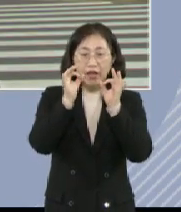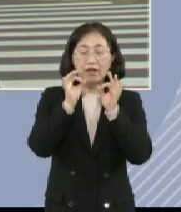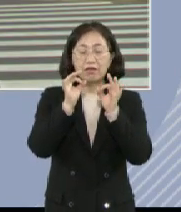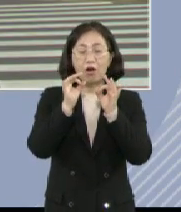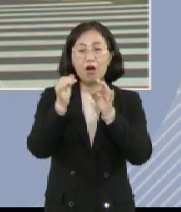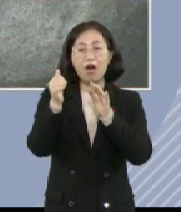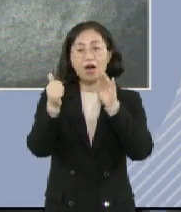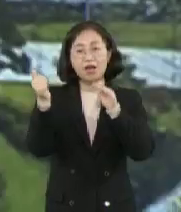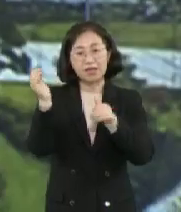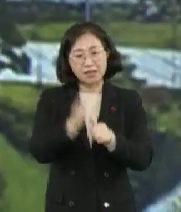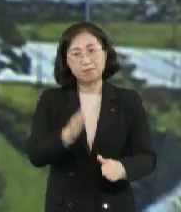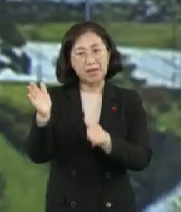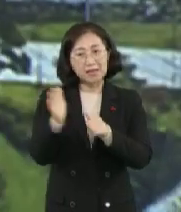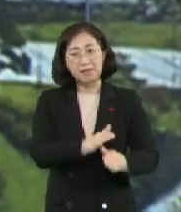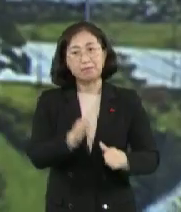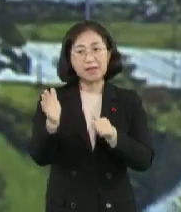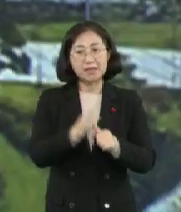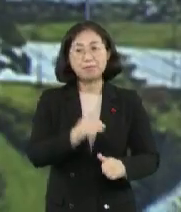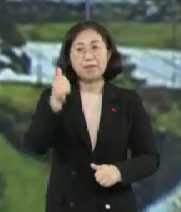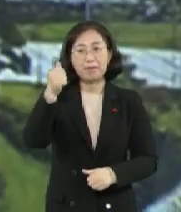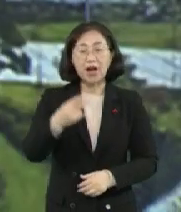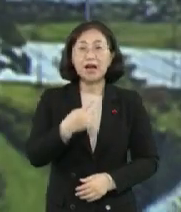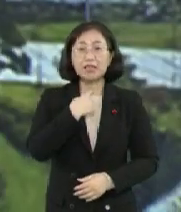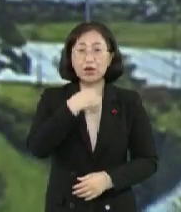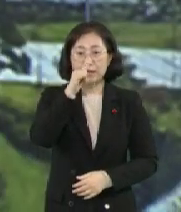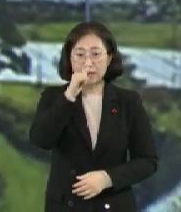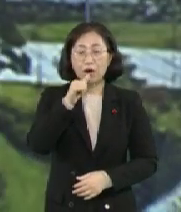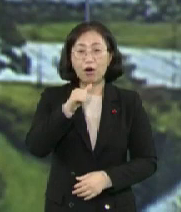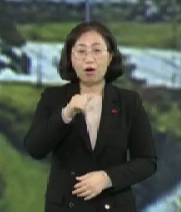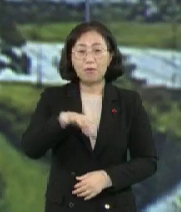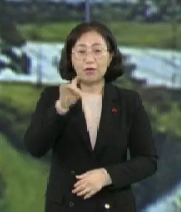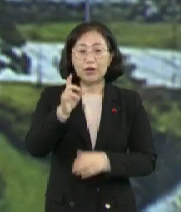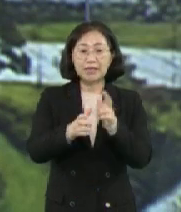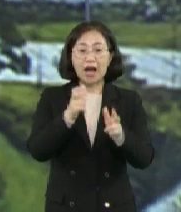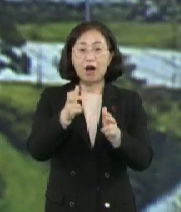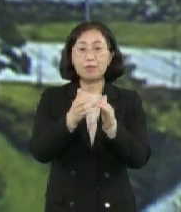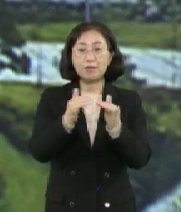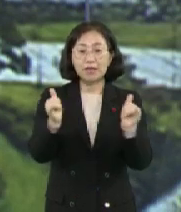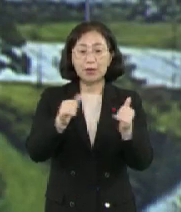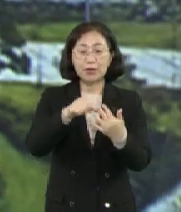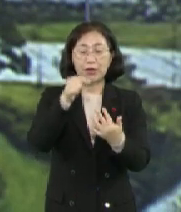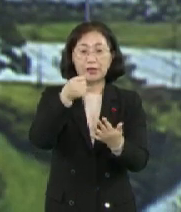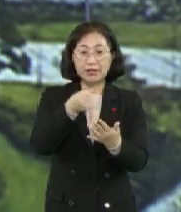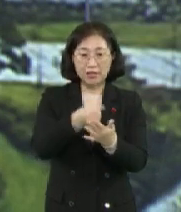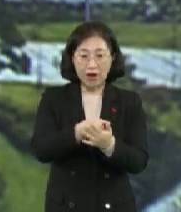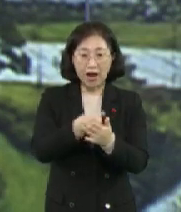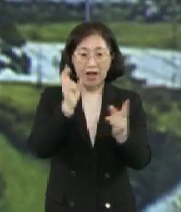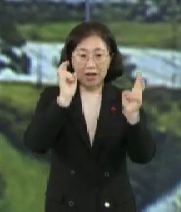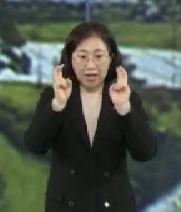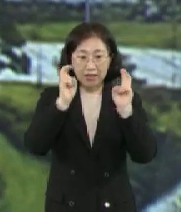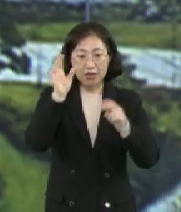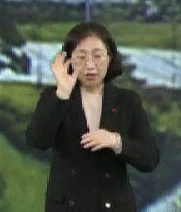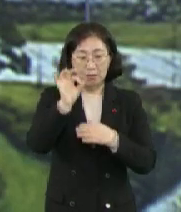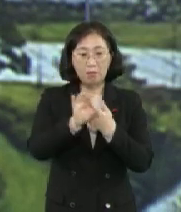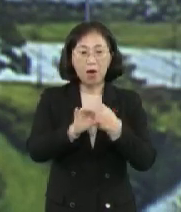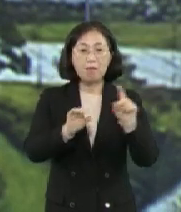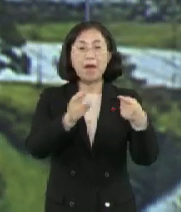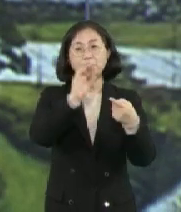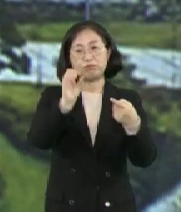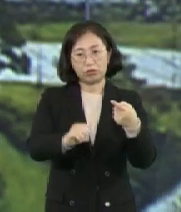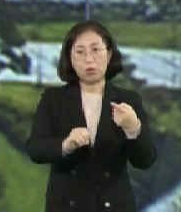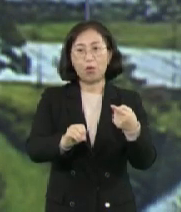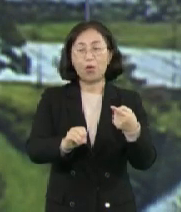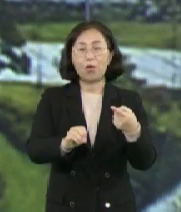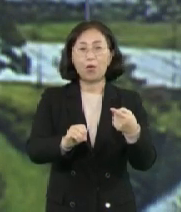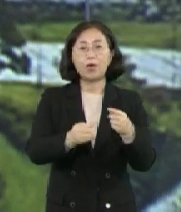실패에 앞봤는데 이번에 그 우선협상 대상자로 선정된 그 회사를 보면 기업들을 보면 100% 성공을